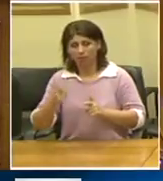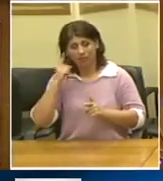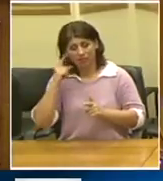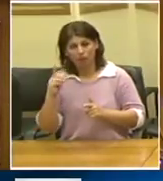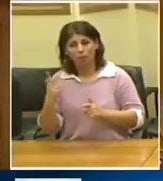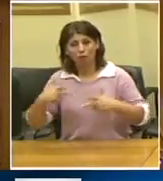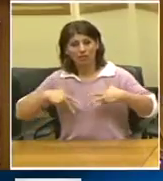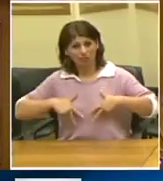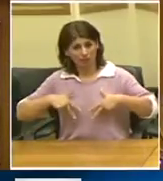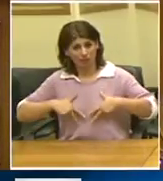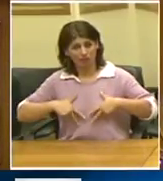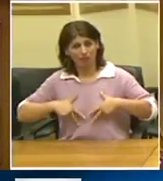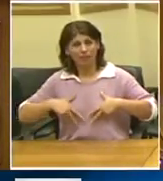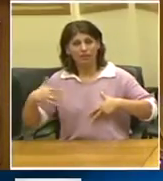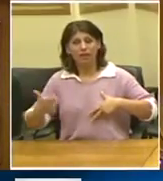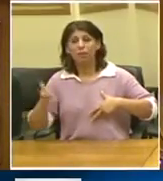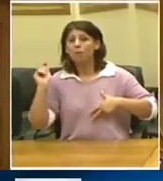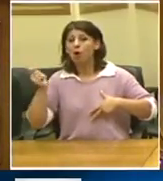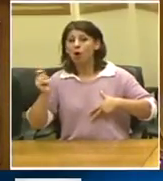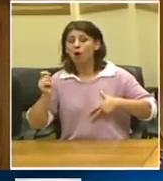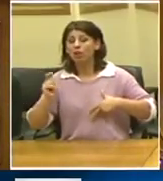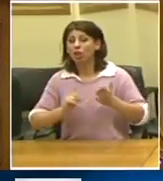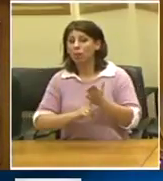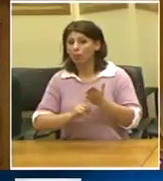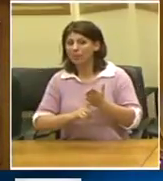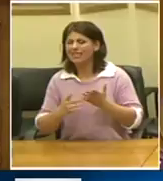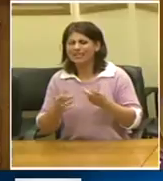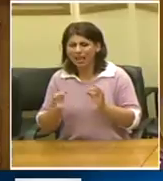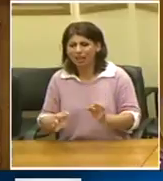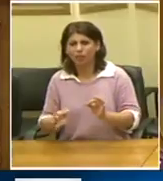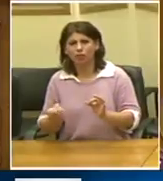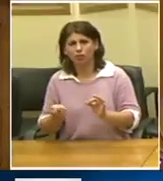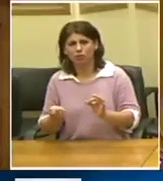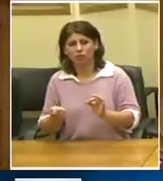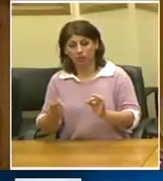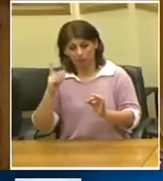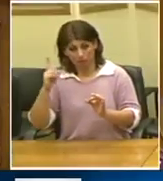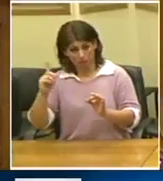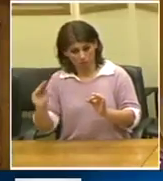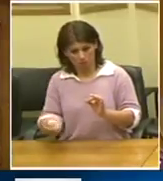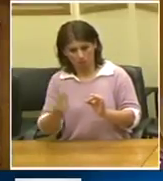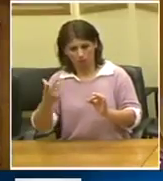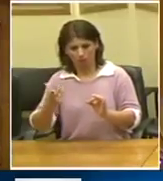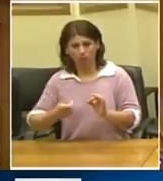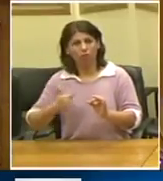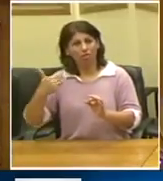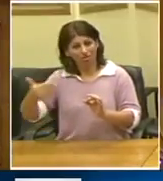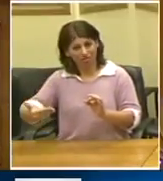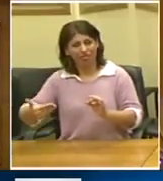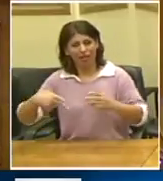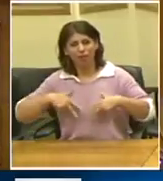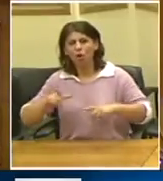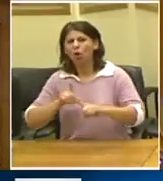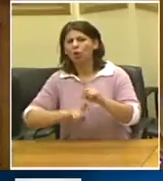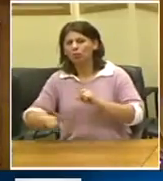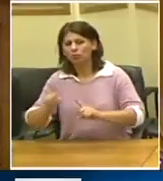η κυβέρνηση δεν θέτει πολιτική νομιμοποίηση. Τι ακριβώς εννοεί? Η νόμιμα κλειμένη κυβέρνηση δεν μπορεί να κυβερνήσει? Δηλαδή, ποιος